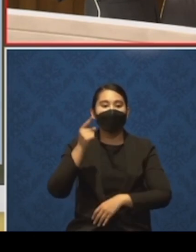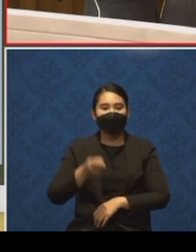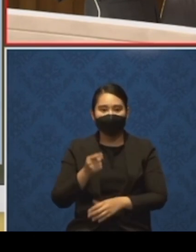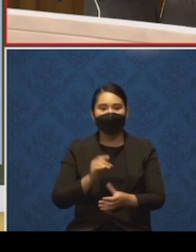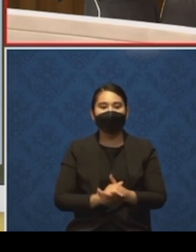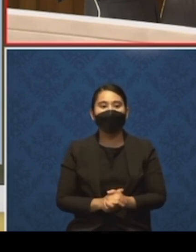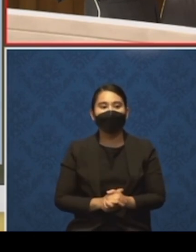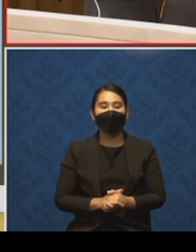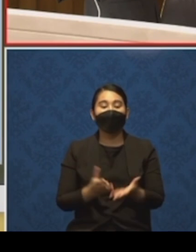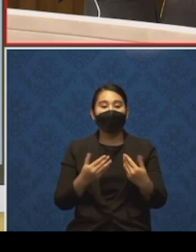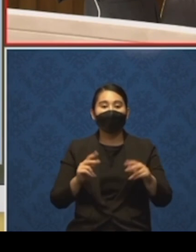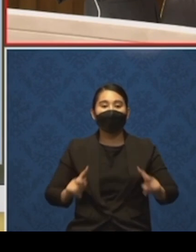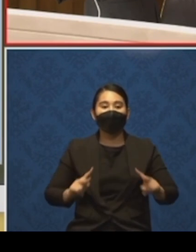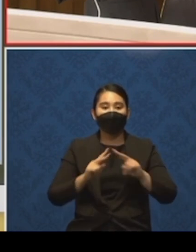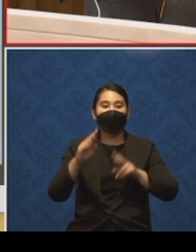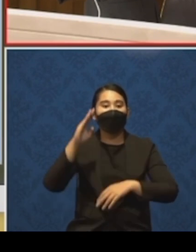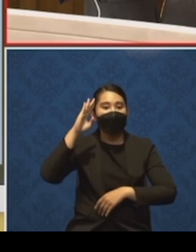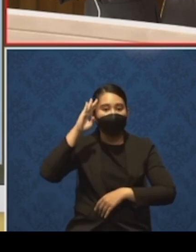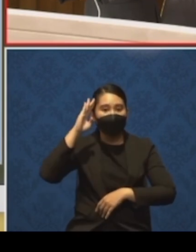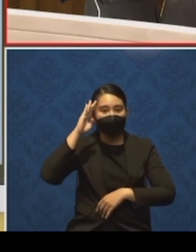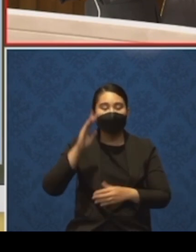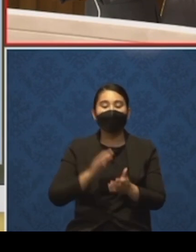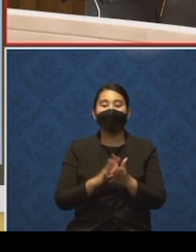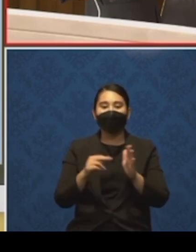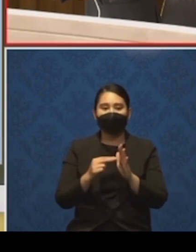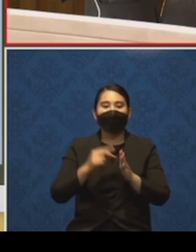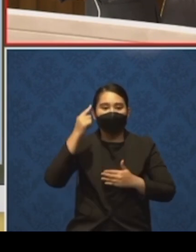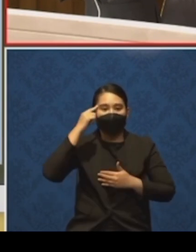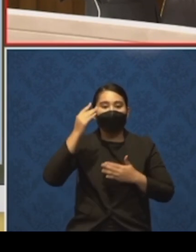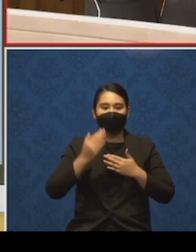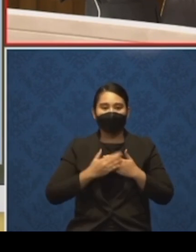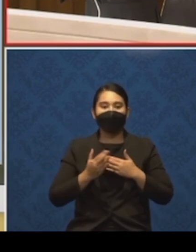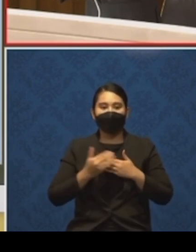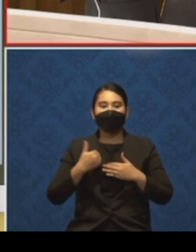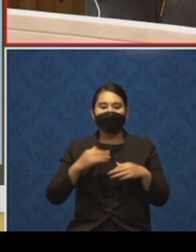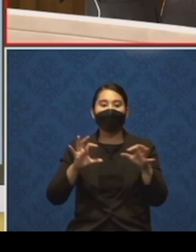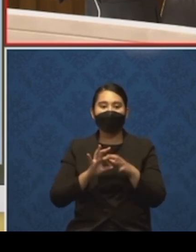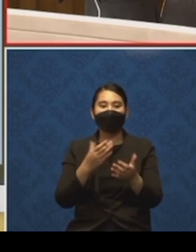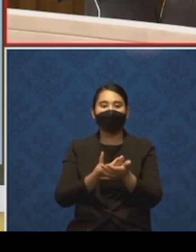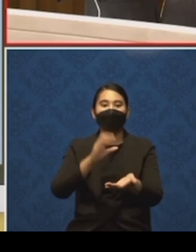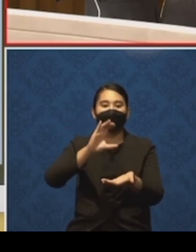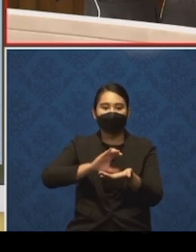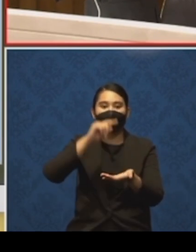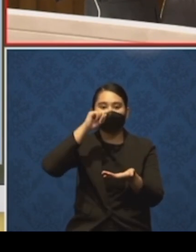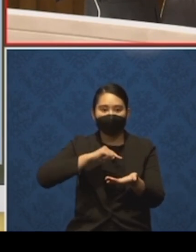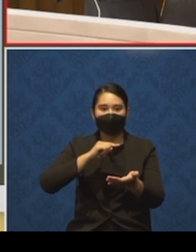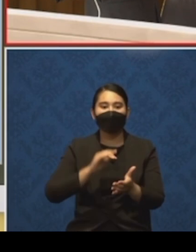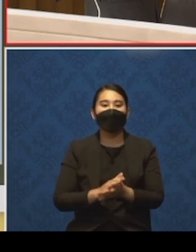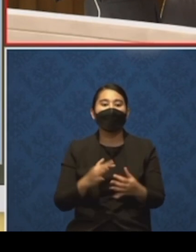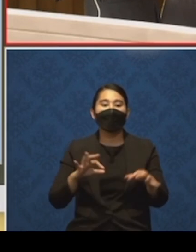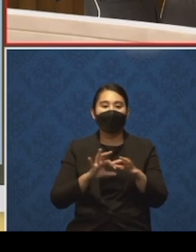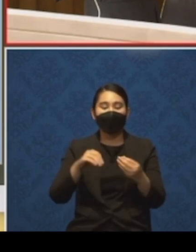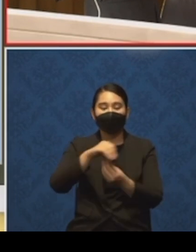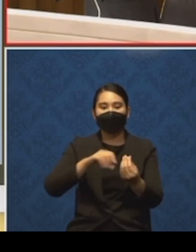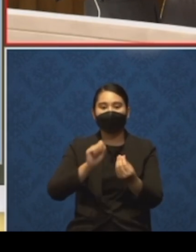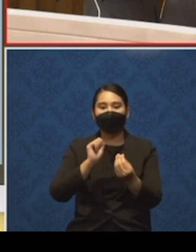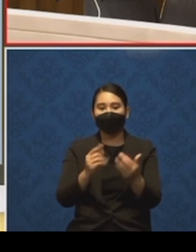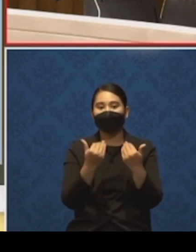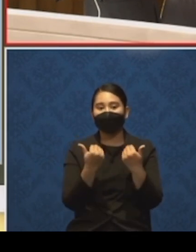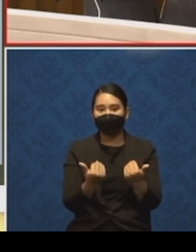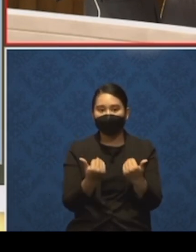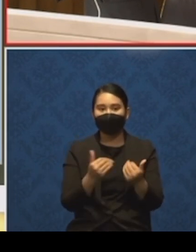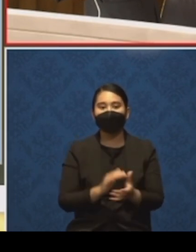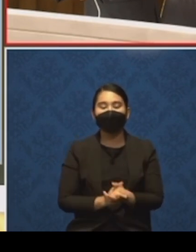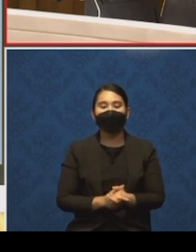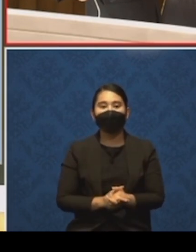องกลาโหมทุกกองทัพตระหนักดีถึงสถานภาพการเงินการคลังของประเทศเศรษฐกิจในปัจจุบันก็